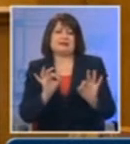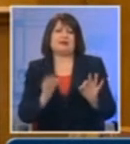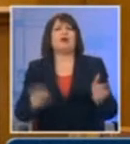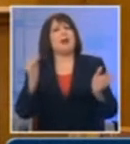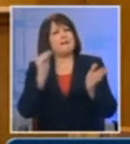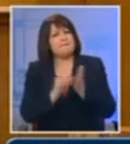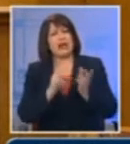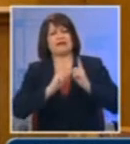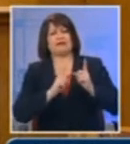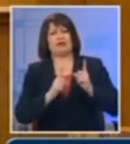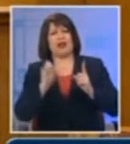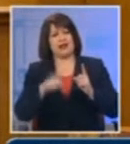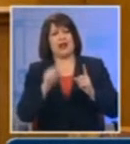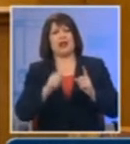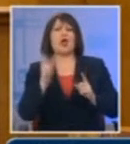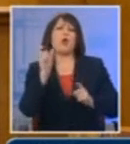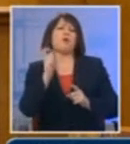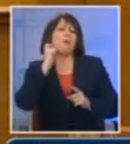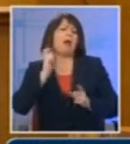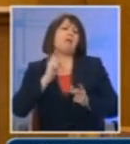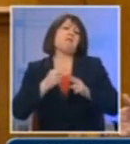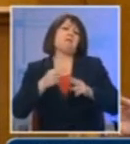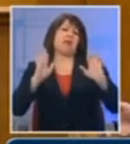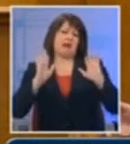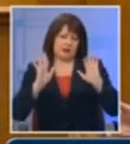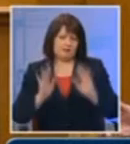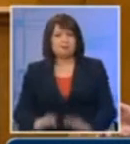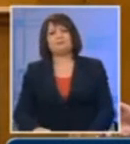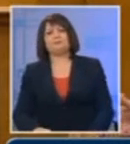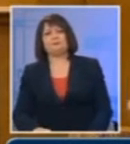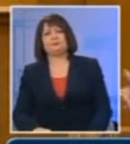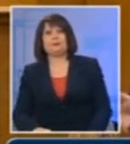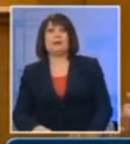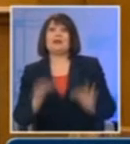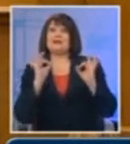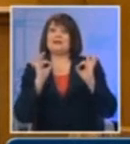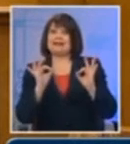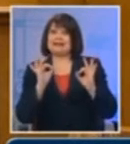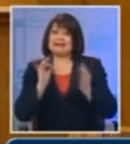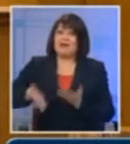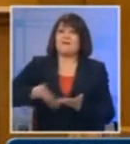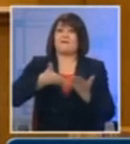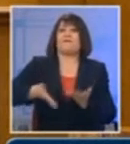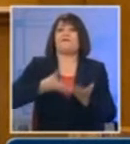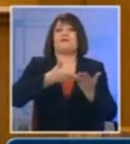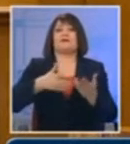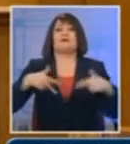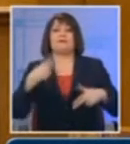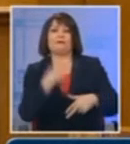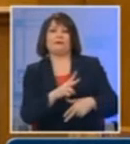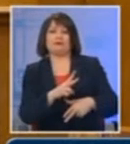νέας συμφωνίας, όπως και αν ονομαστεί κλπ. Και σε αυτό βέβαια φυσιολογικά τίνουν χέρι βοηθεία στην κυβέρνησή